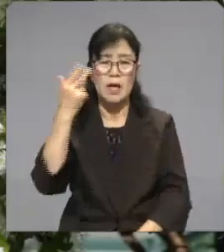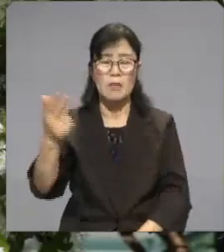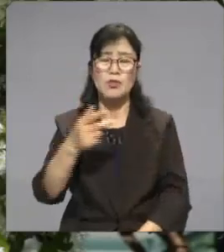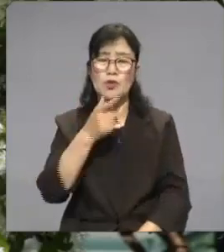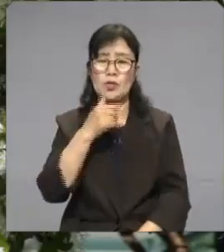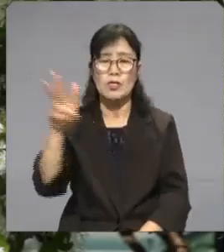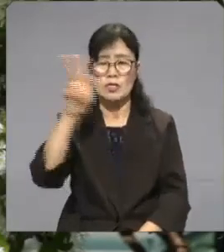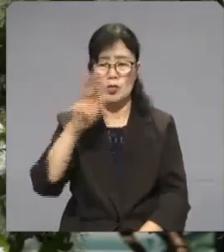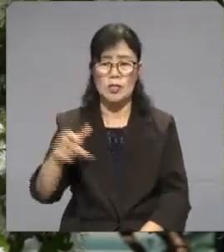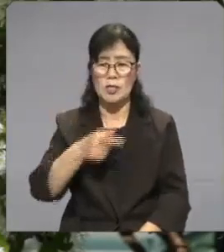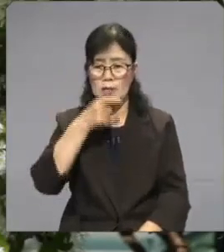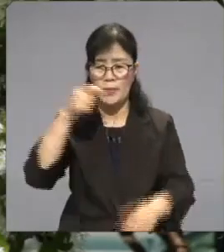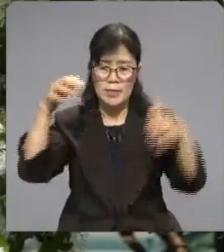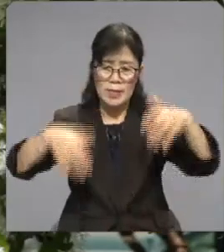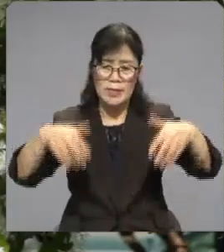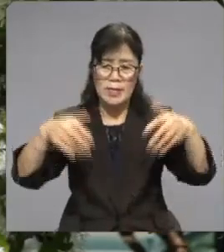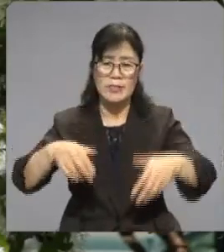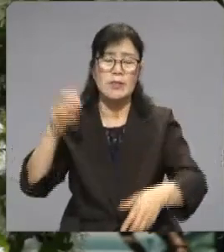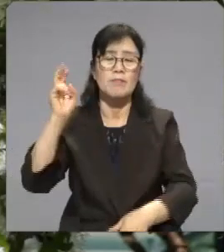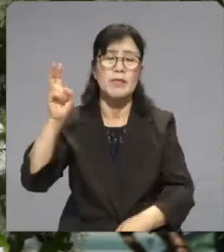전국에 비가 내릴 전망입니다 날씨였습니다